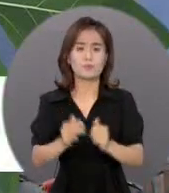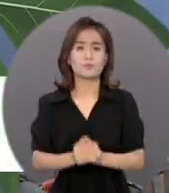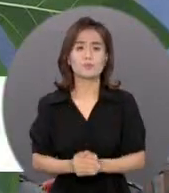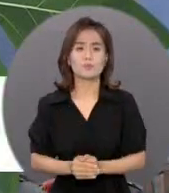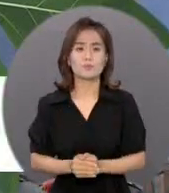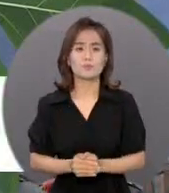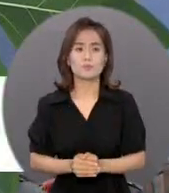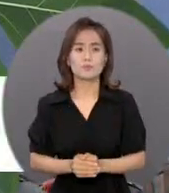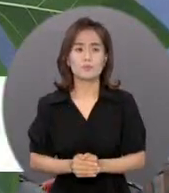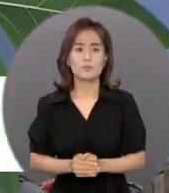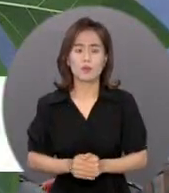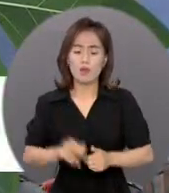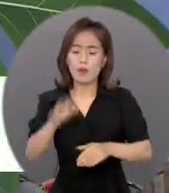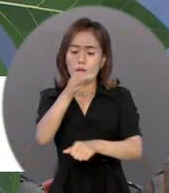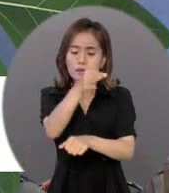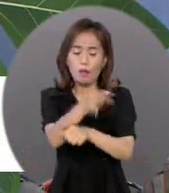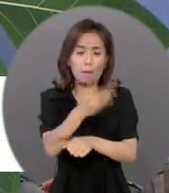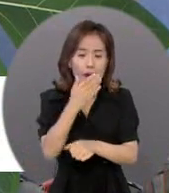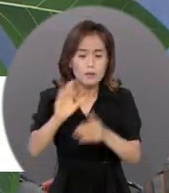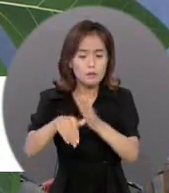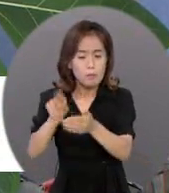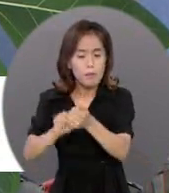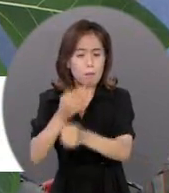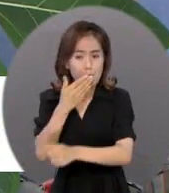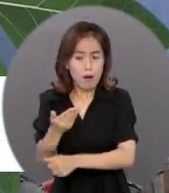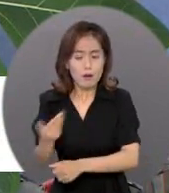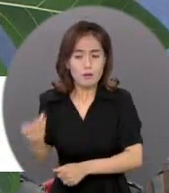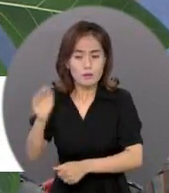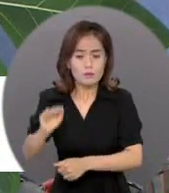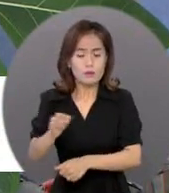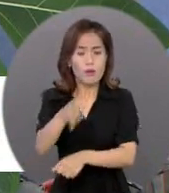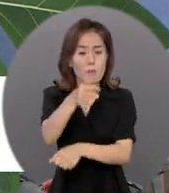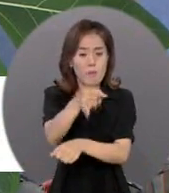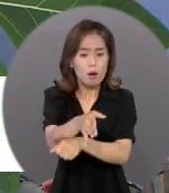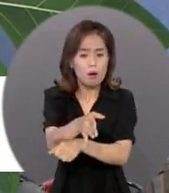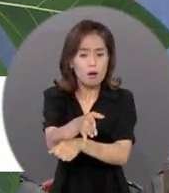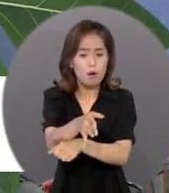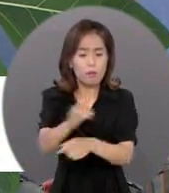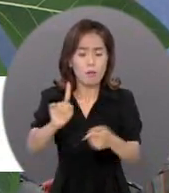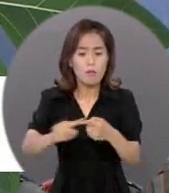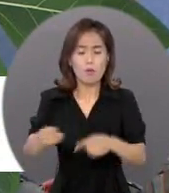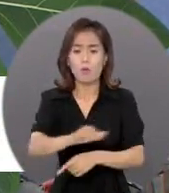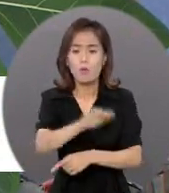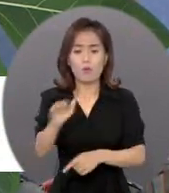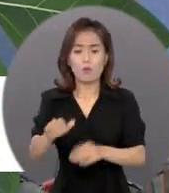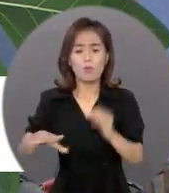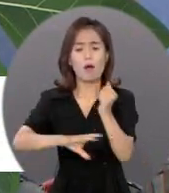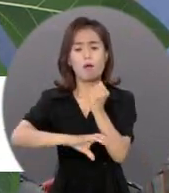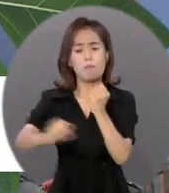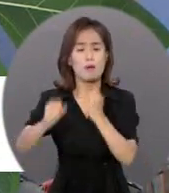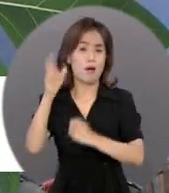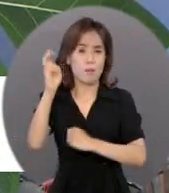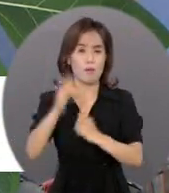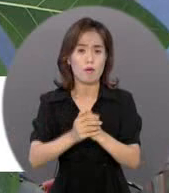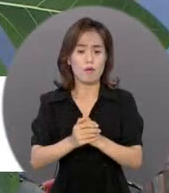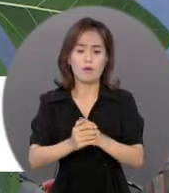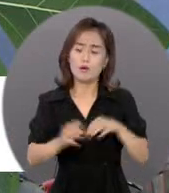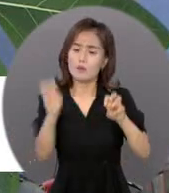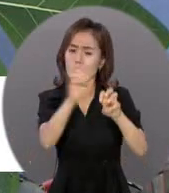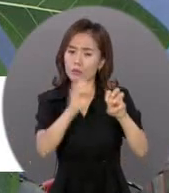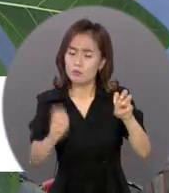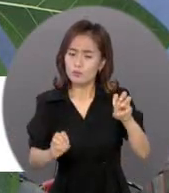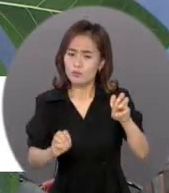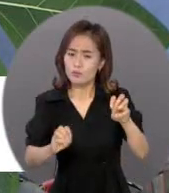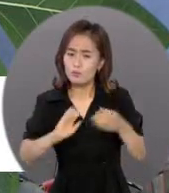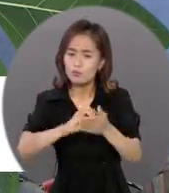매입이 돼야지만이 판매가 되는데 매집 우선순위를 제일 먼저 저희들이 뺏길 수밖에 없습니다. 30% 정도